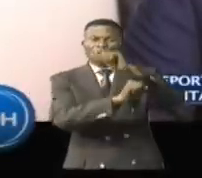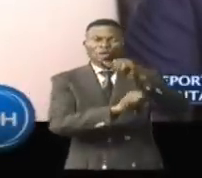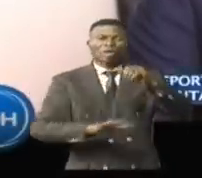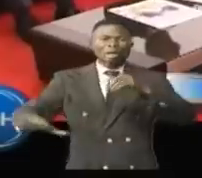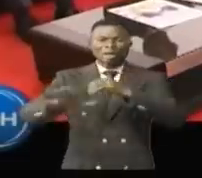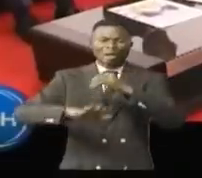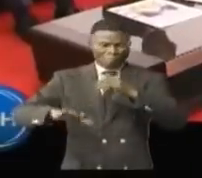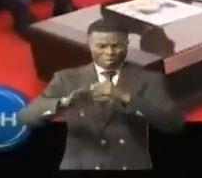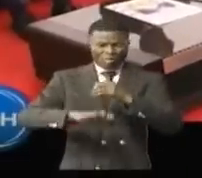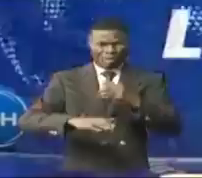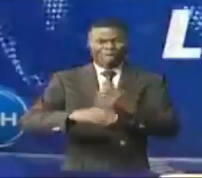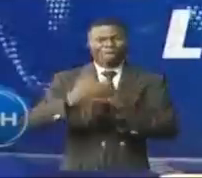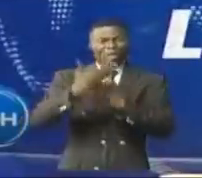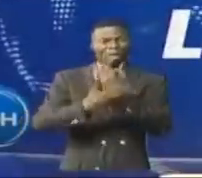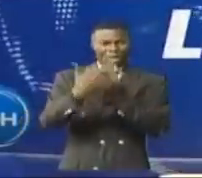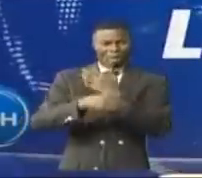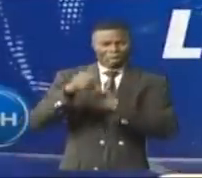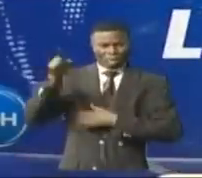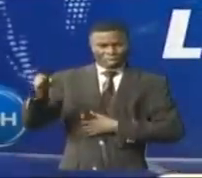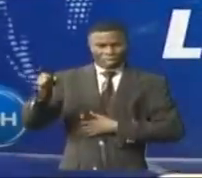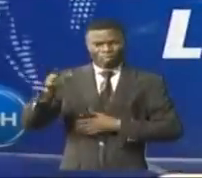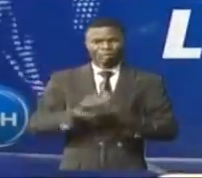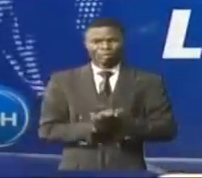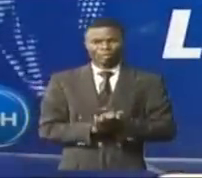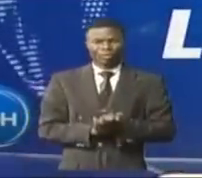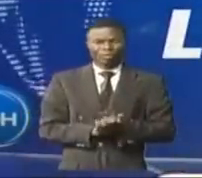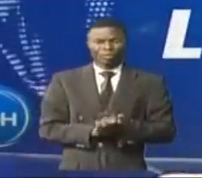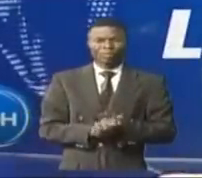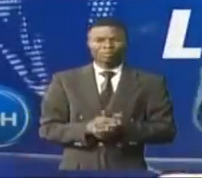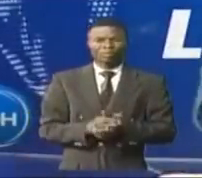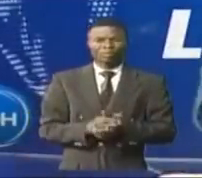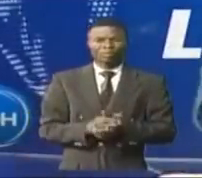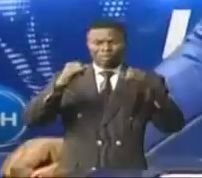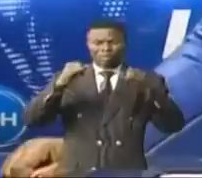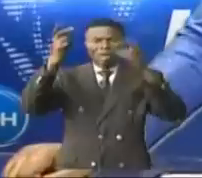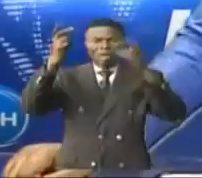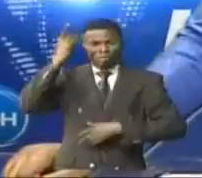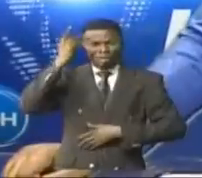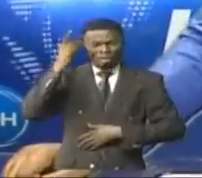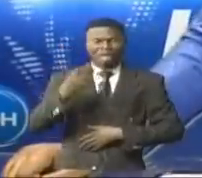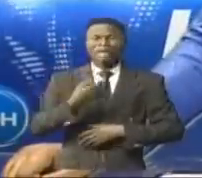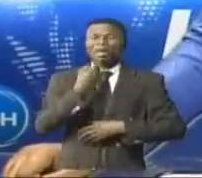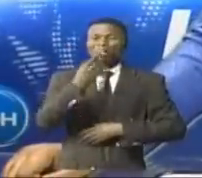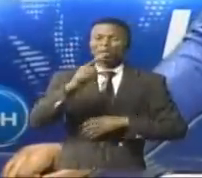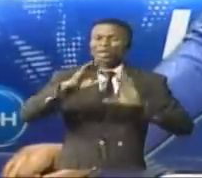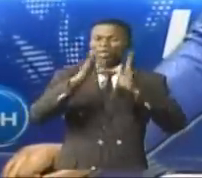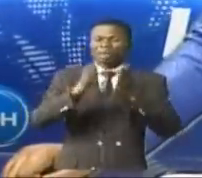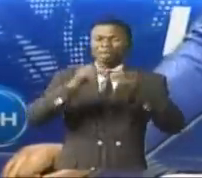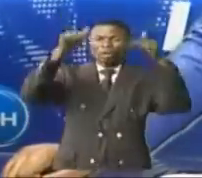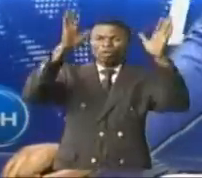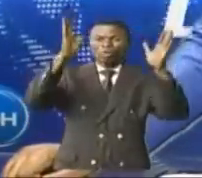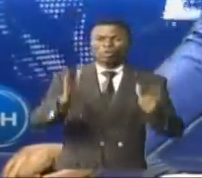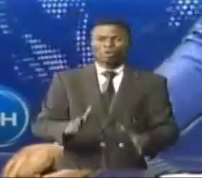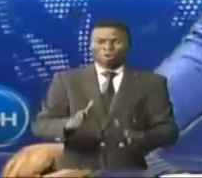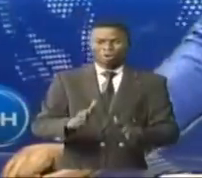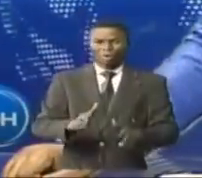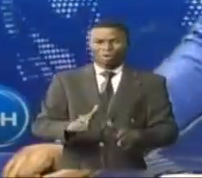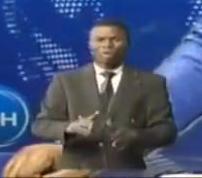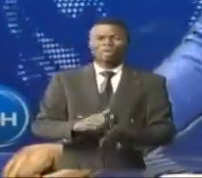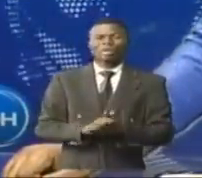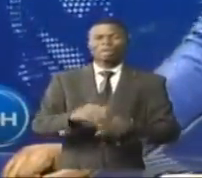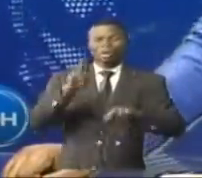pays d'Uhuru Kenyatta. Une nouvelle, la ville de Kinshasa informe tous les étrangers ou